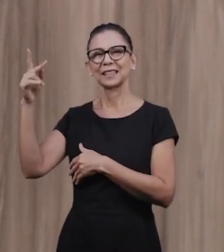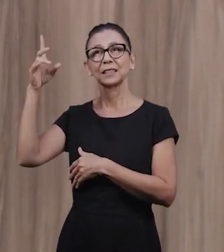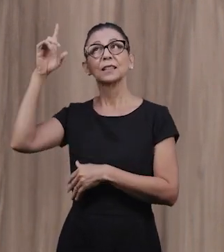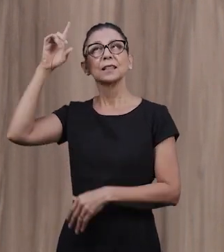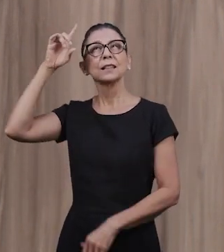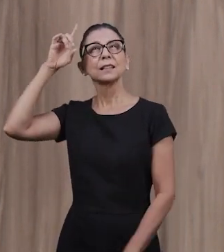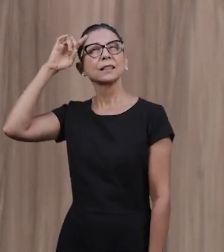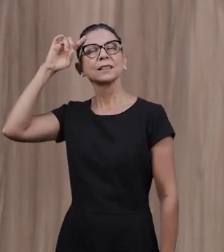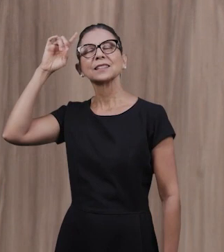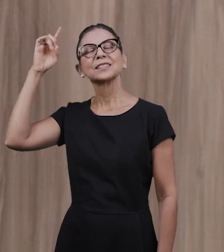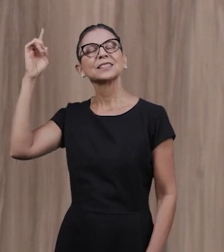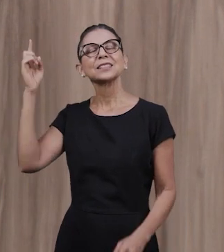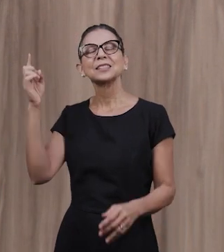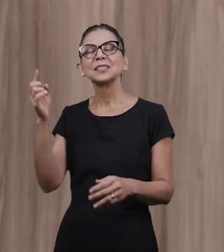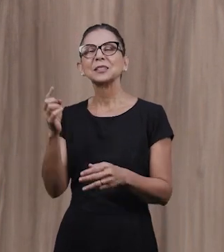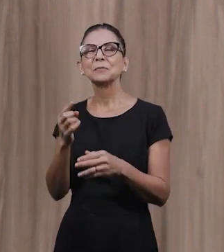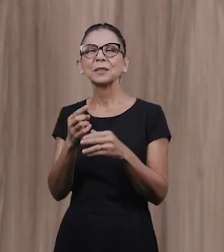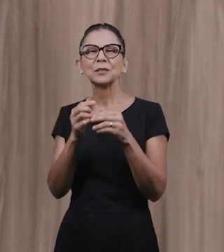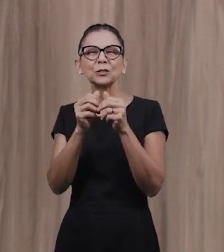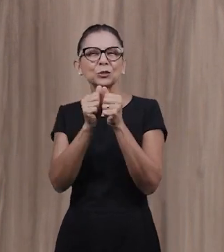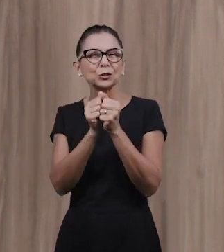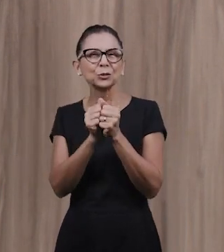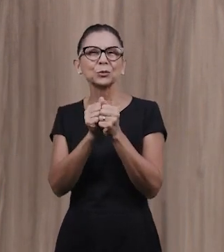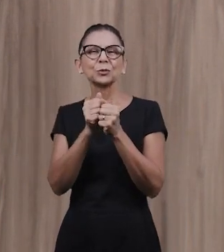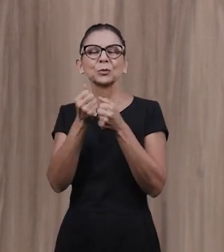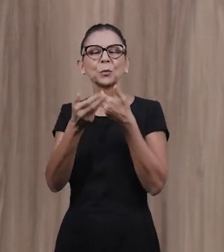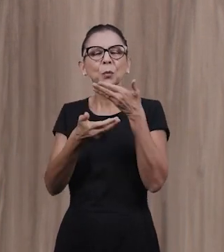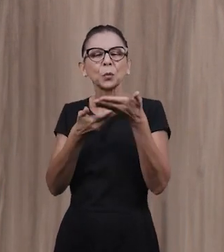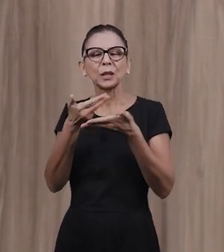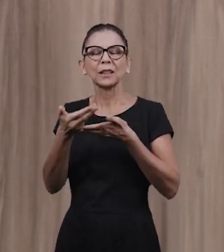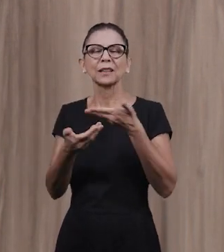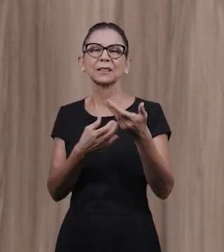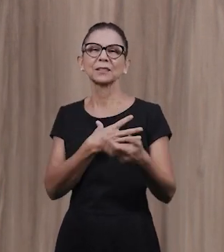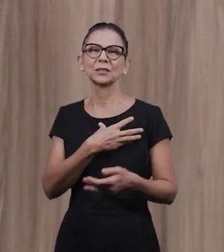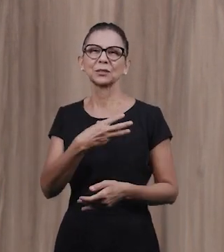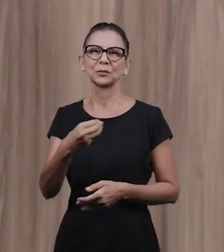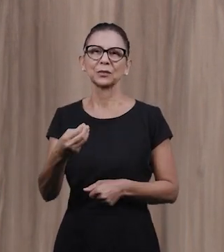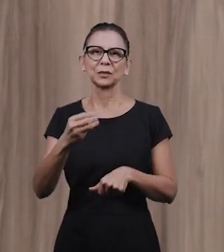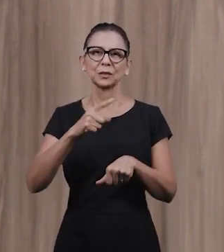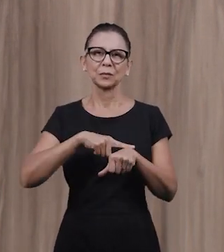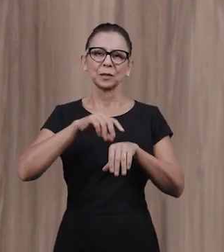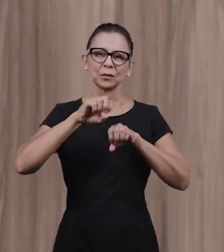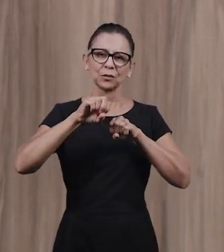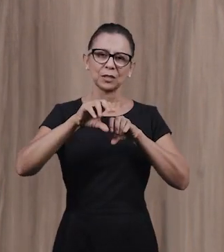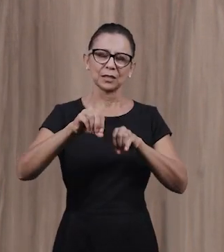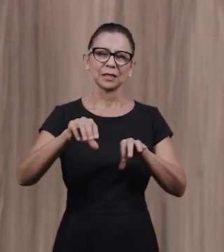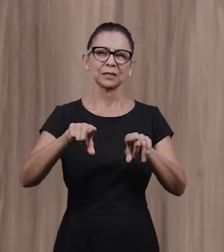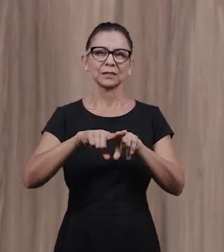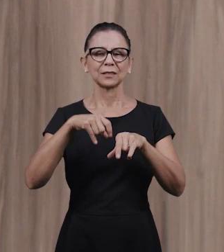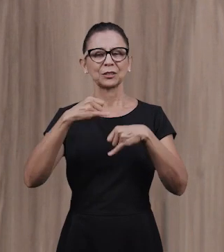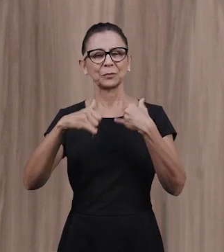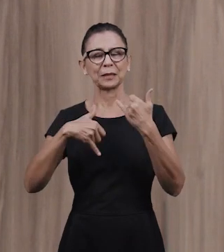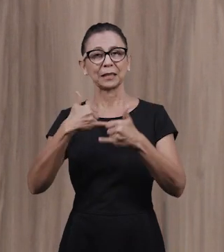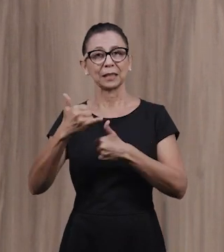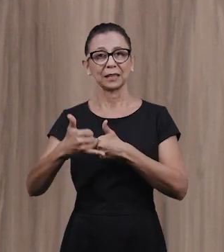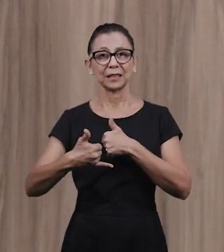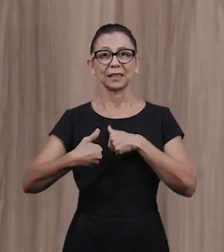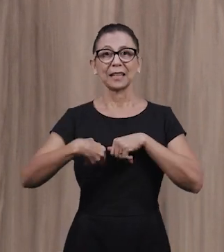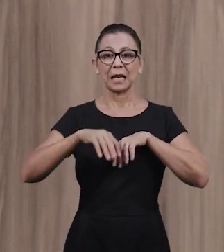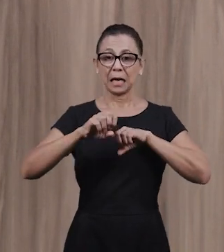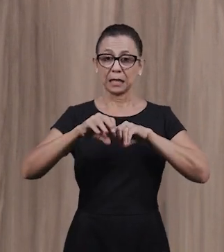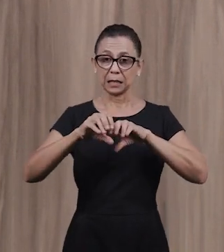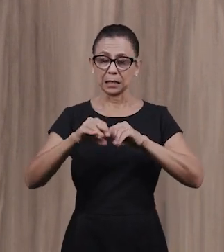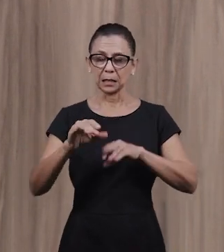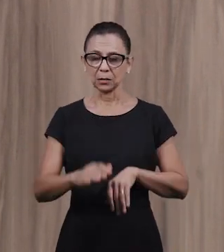Et chaque jour, nous puissions être plus proches de nos enfants dans les moments d'enseignement et de jeu, en